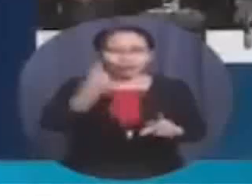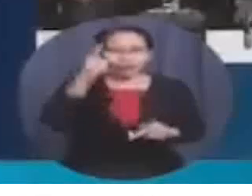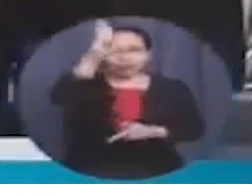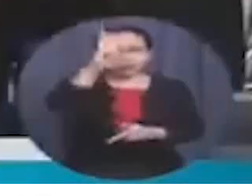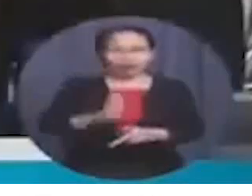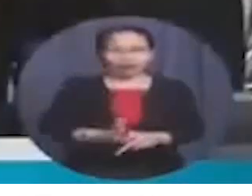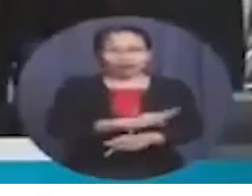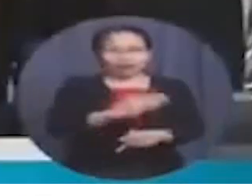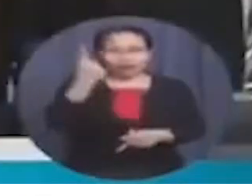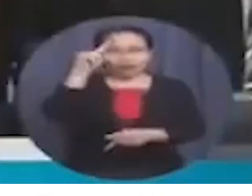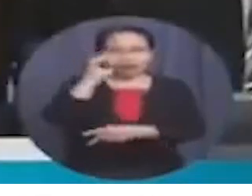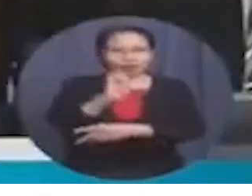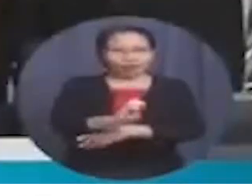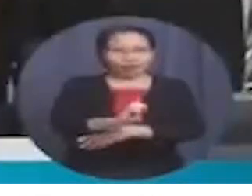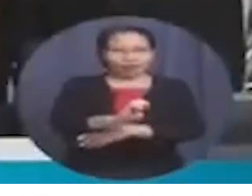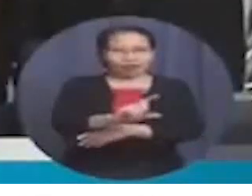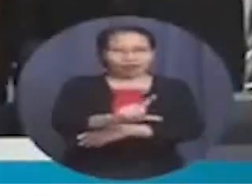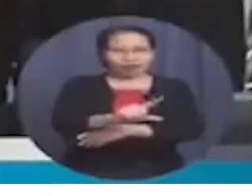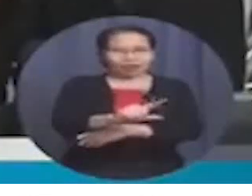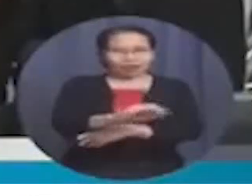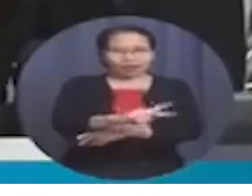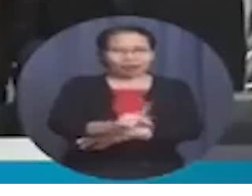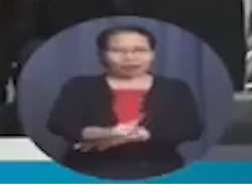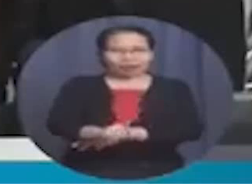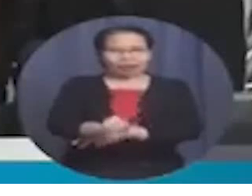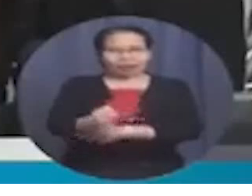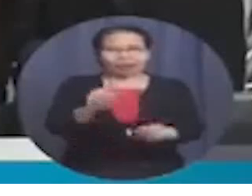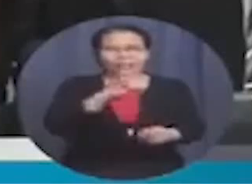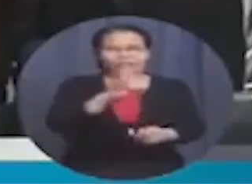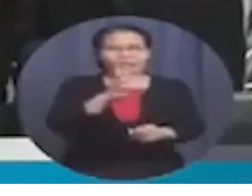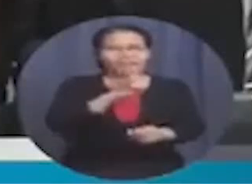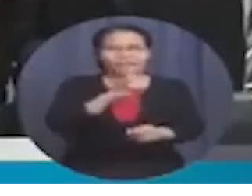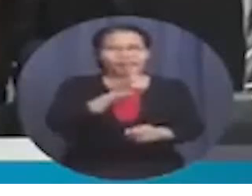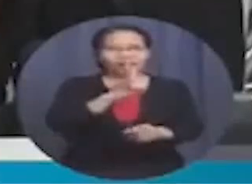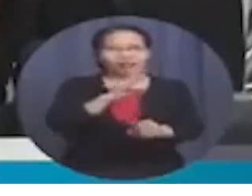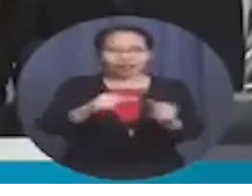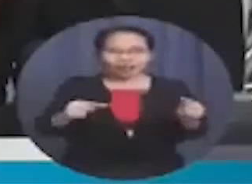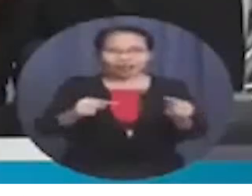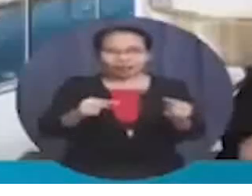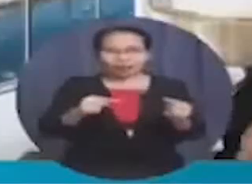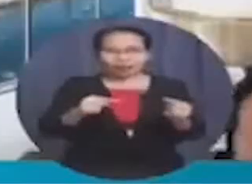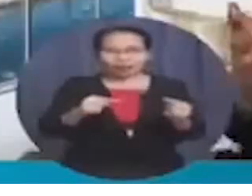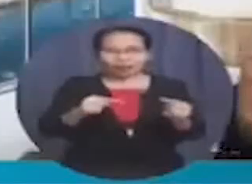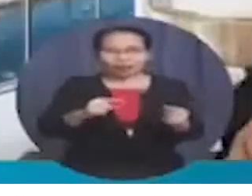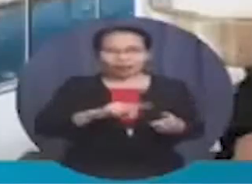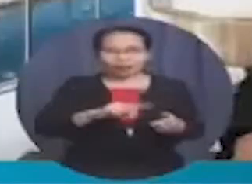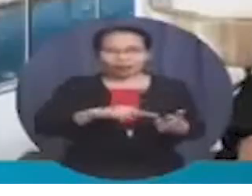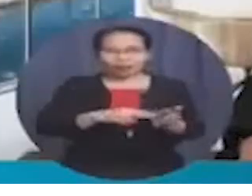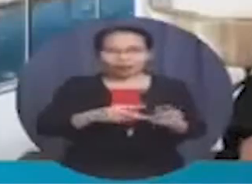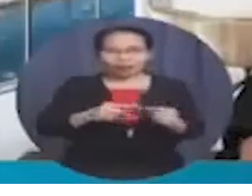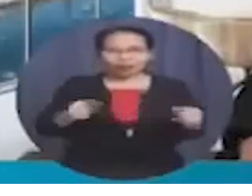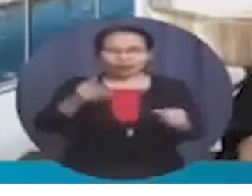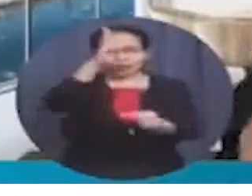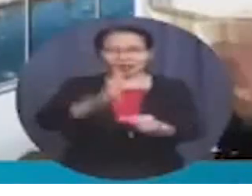Eh para dun sa kay Elipas na nagsasalita ng kaaway ng lalabas, kaaway ng